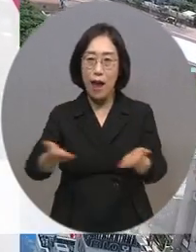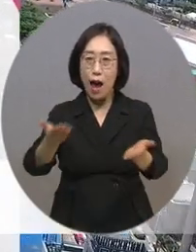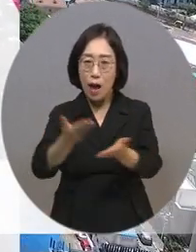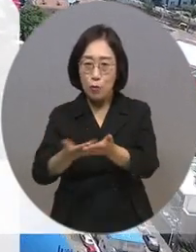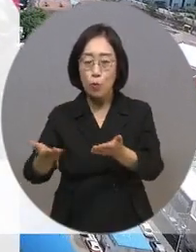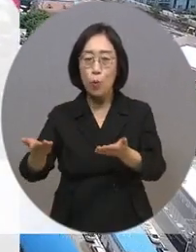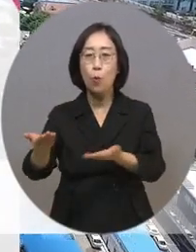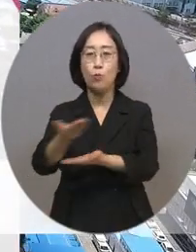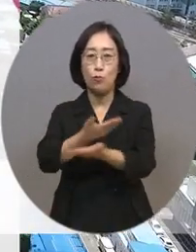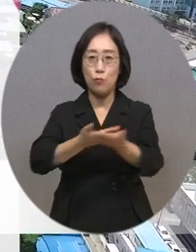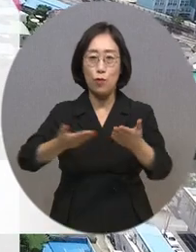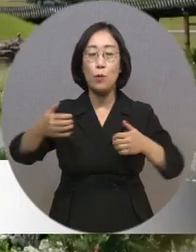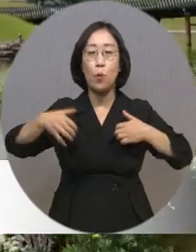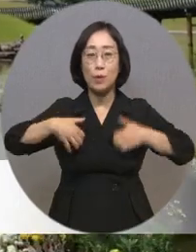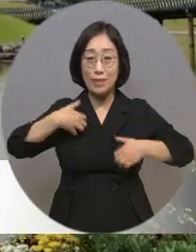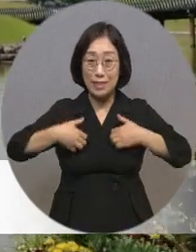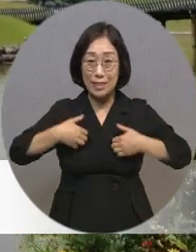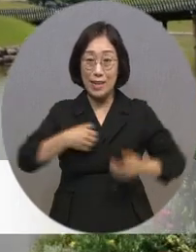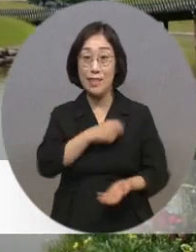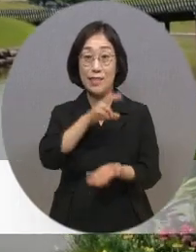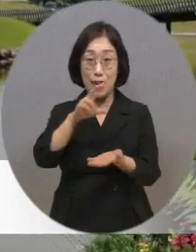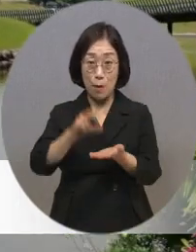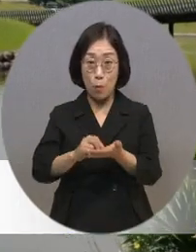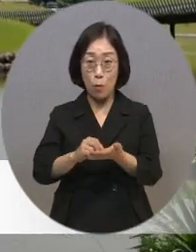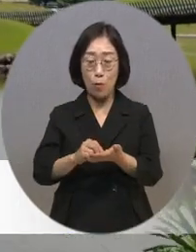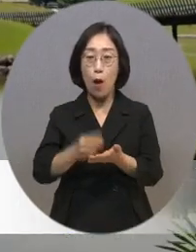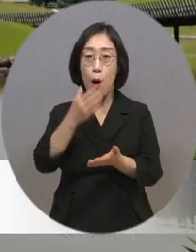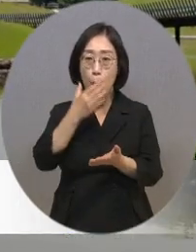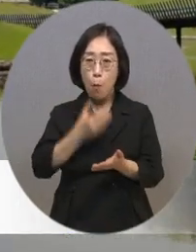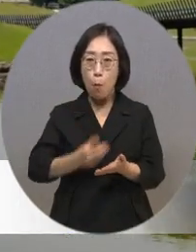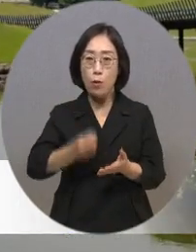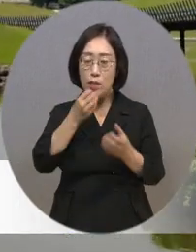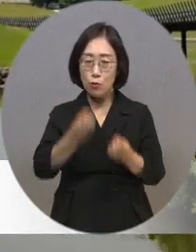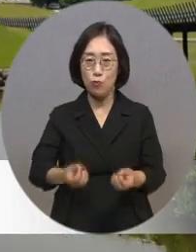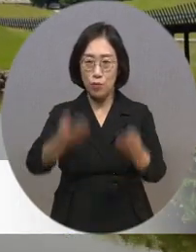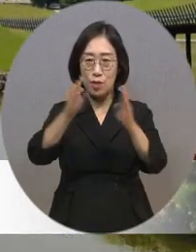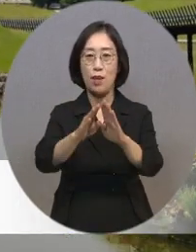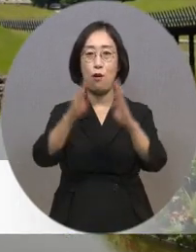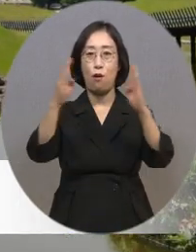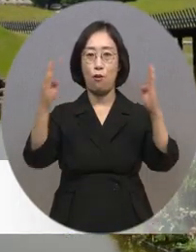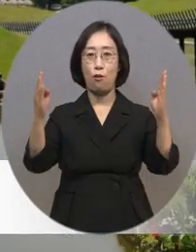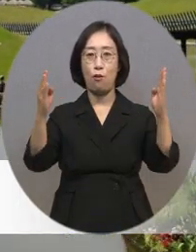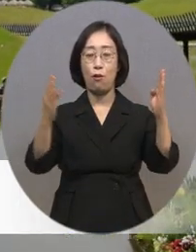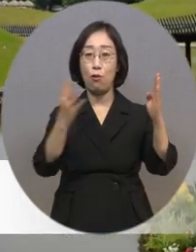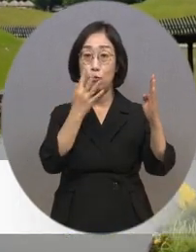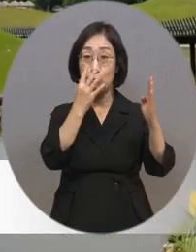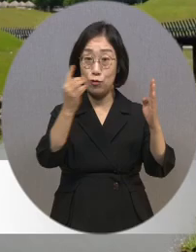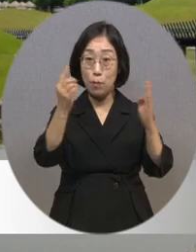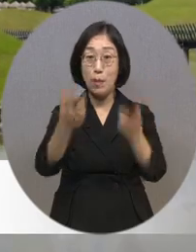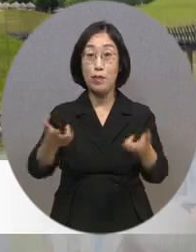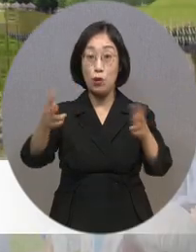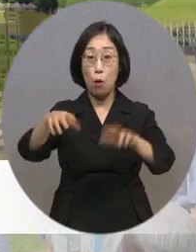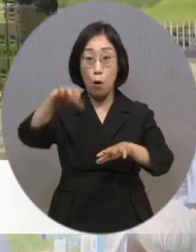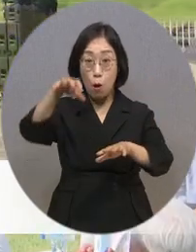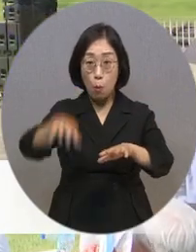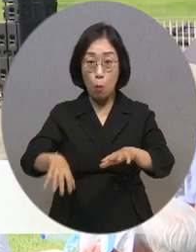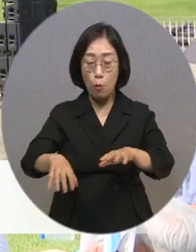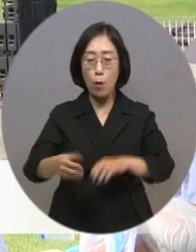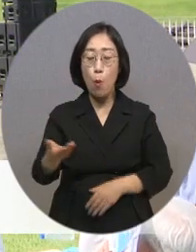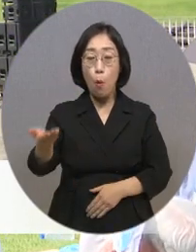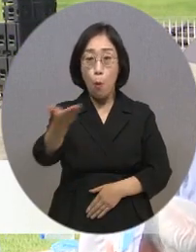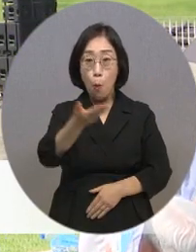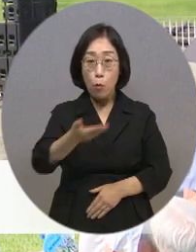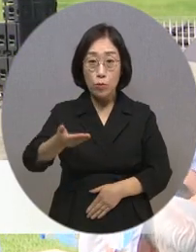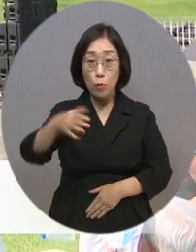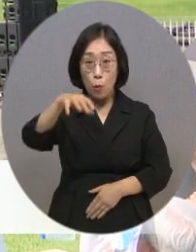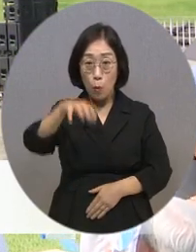누리고, 즐기자라는 주제로 순천복지축제를 개최했습니다. 순천만 국가정원 동문 호수정원